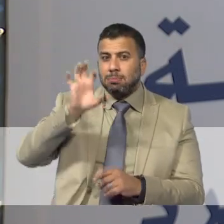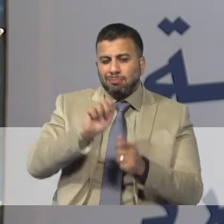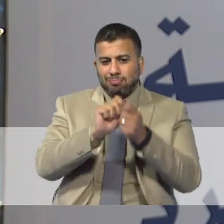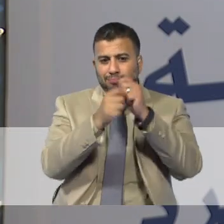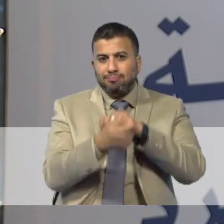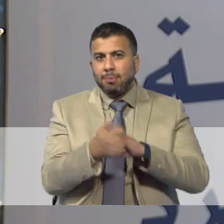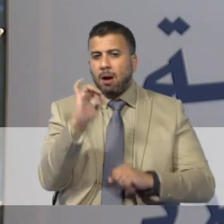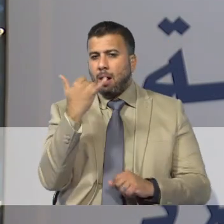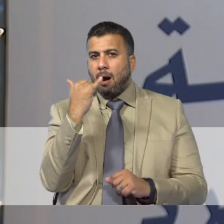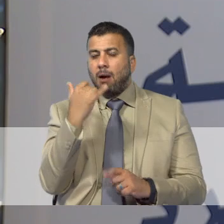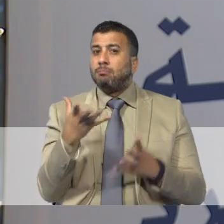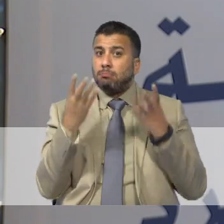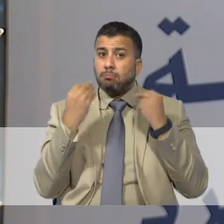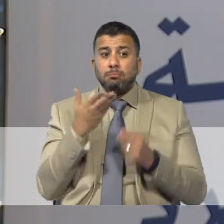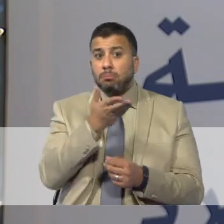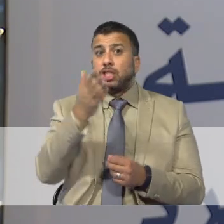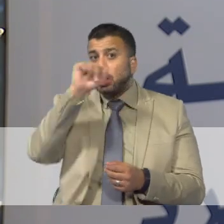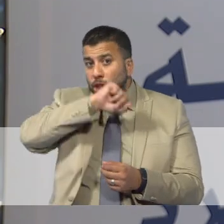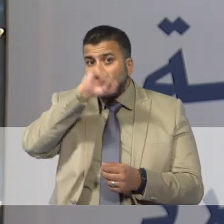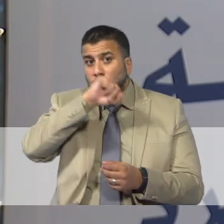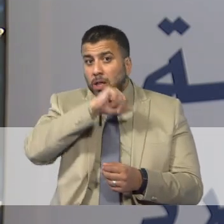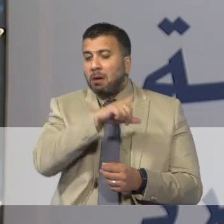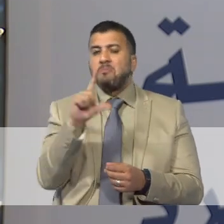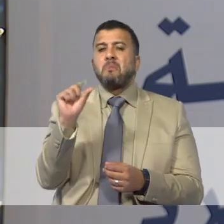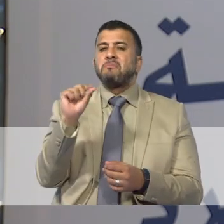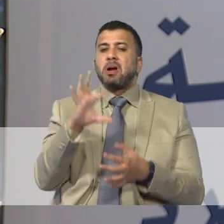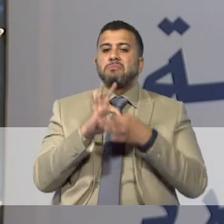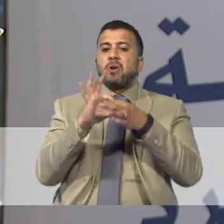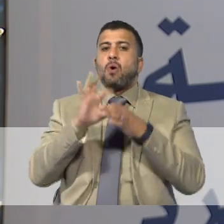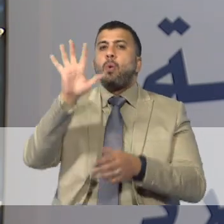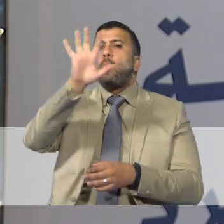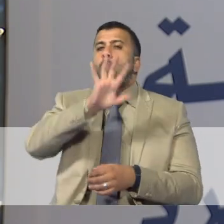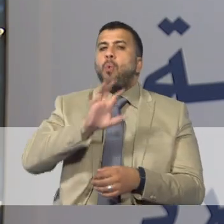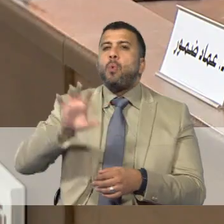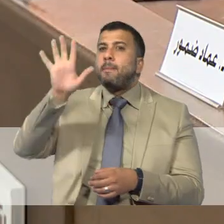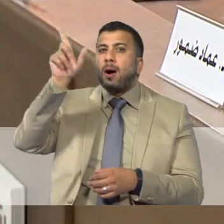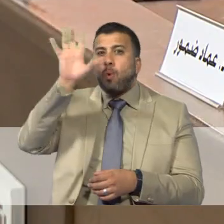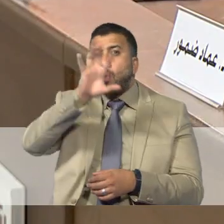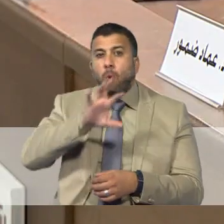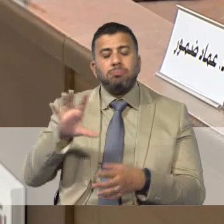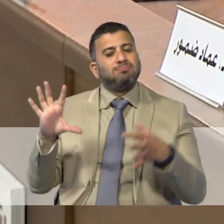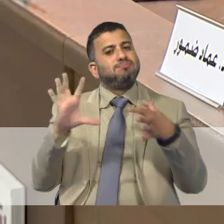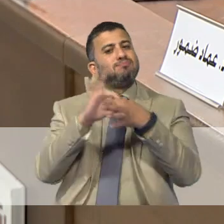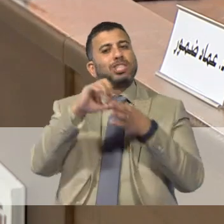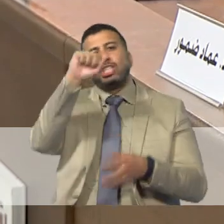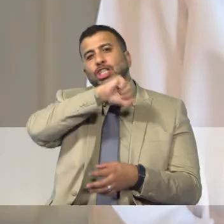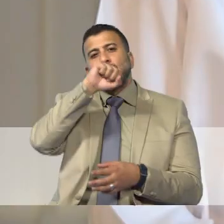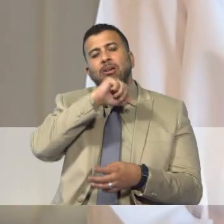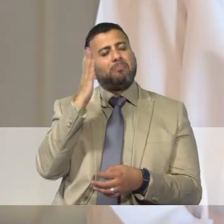باع طويل في الترجمة وفي التواصل مع دول أوروبا منذ وقت طويل جدا. يحمل الحدث